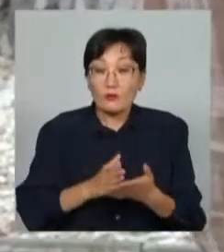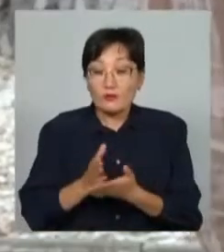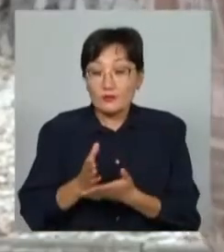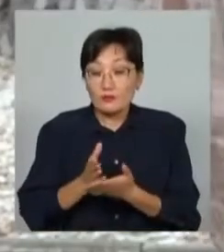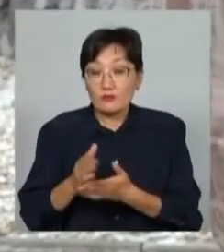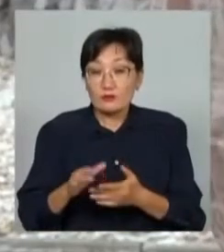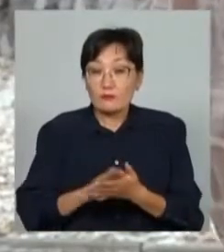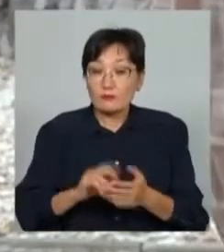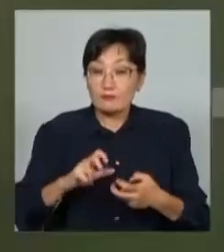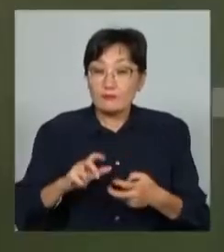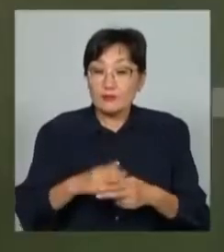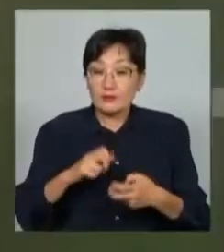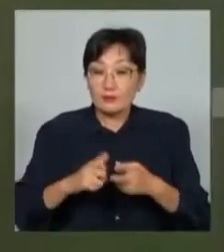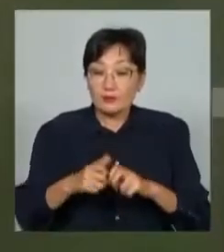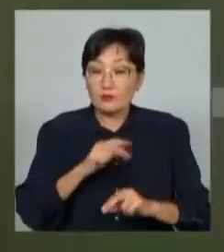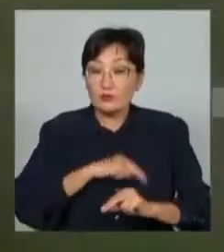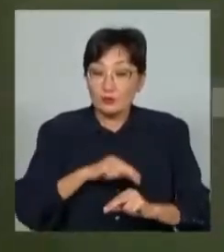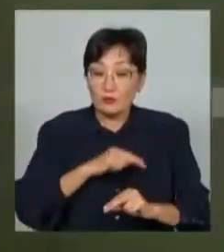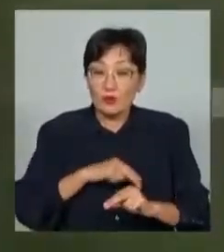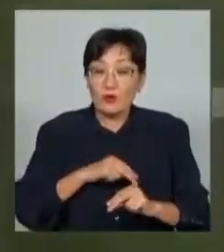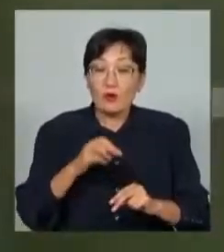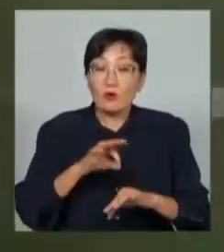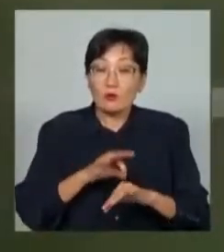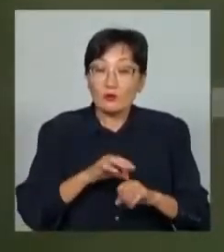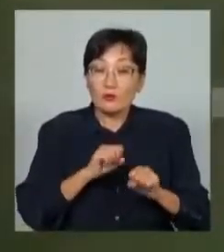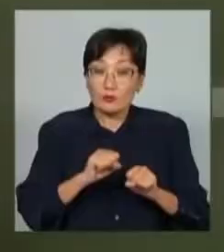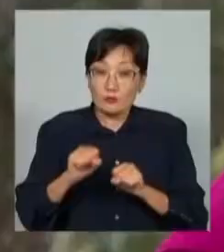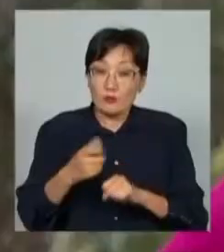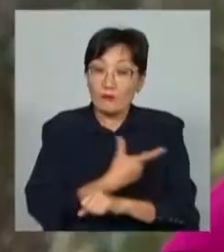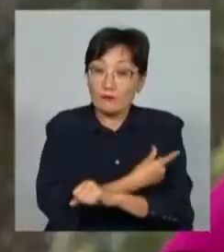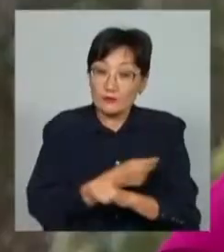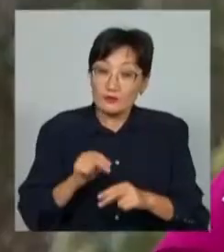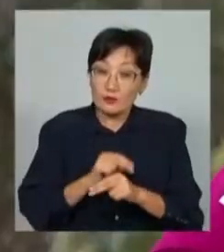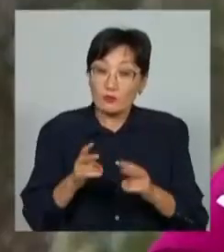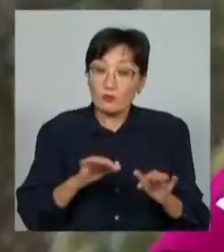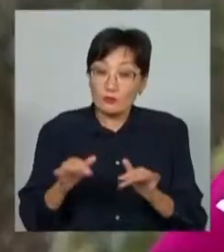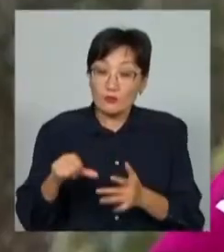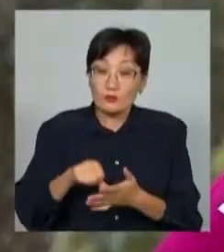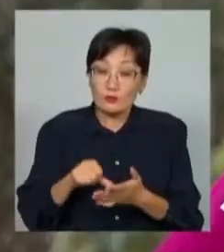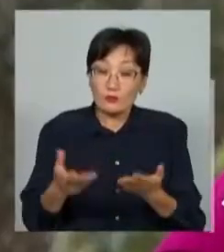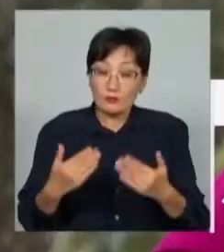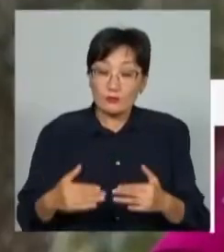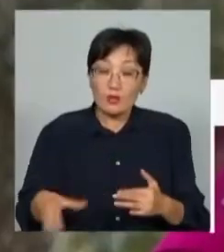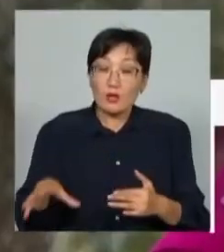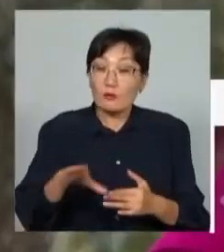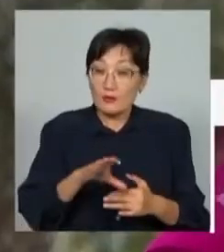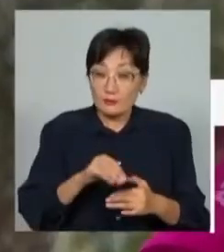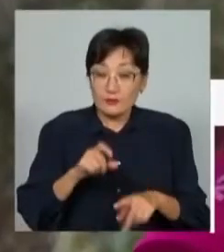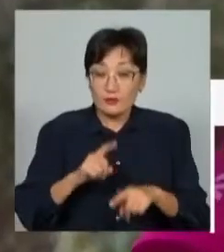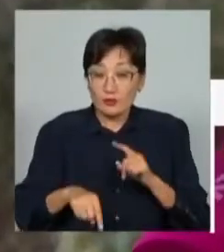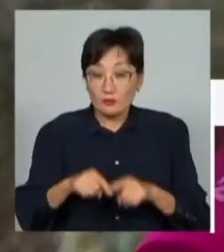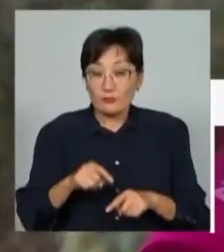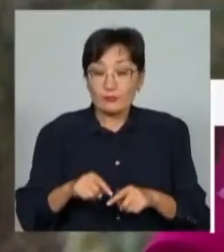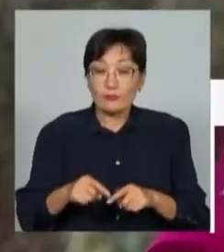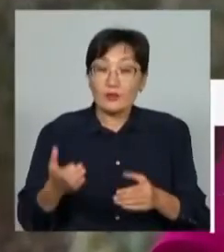қайраткерлері де еш алаңсыз жұмыс істеп, індеттен қорғану үшін вакциналауға шақырады. Барлығымыздың да туысымыз, жақынымыз,